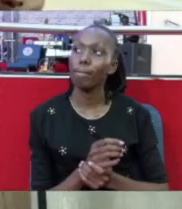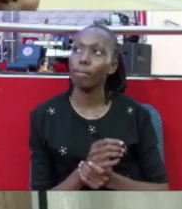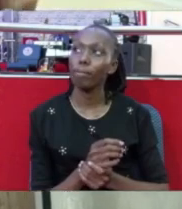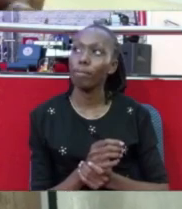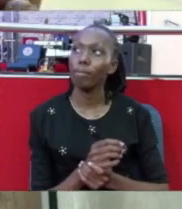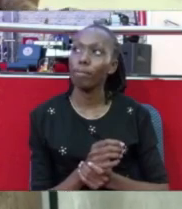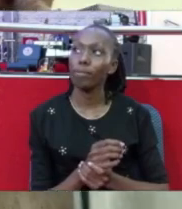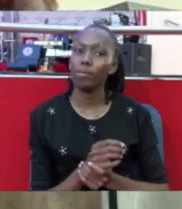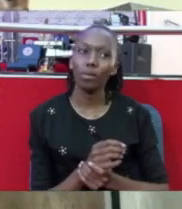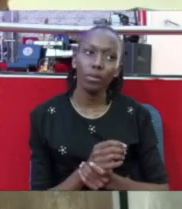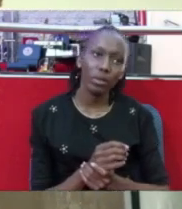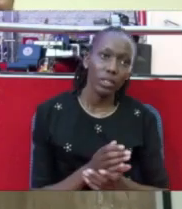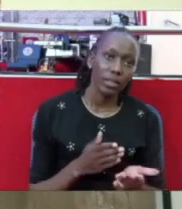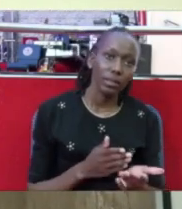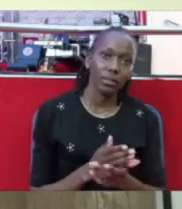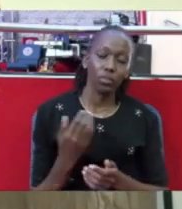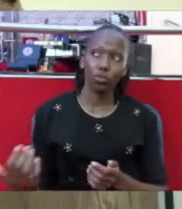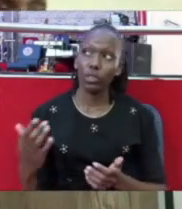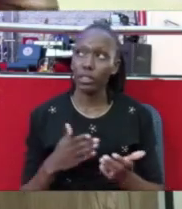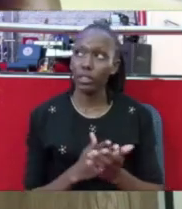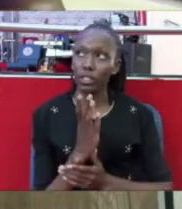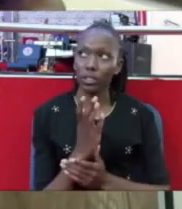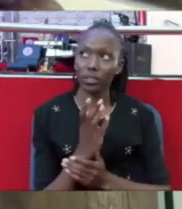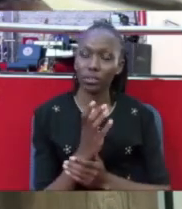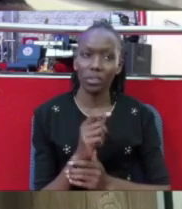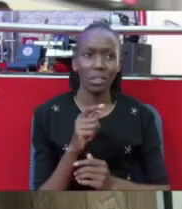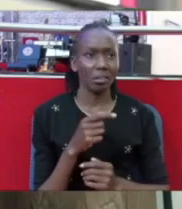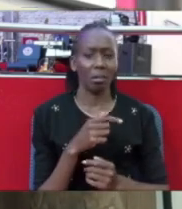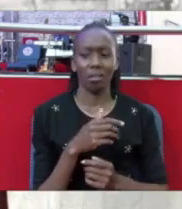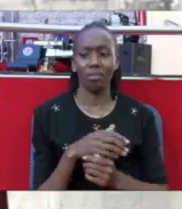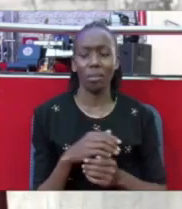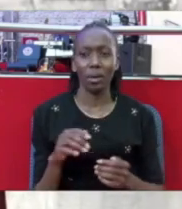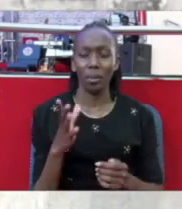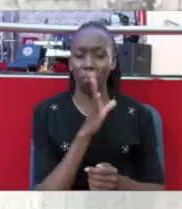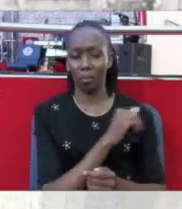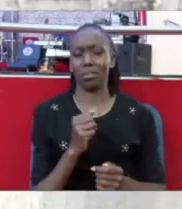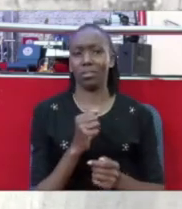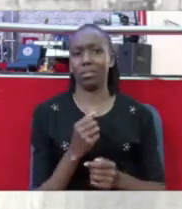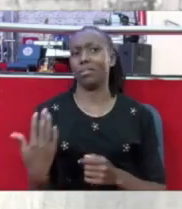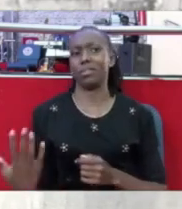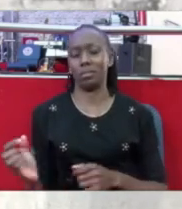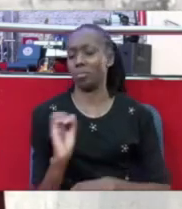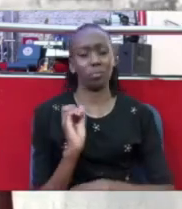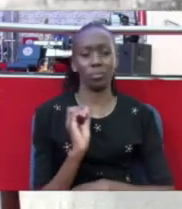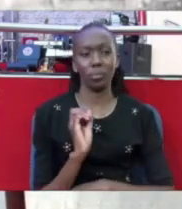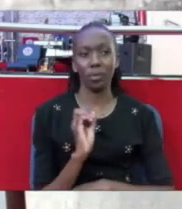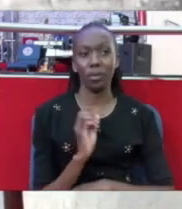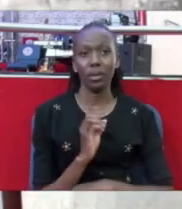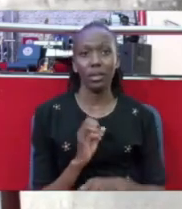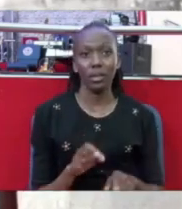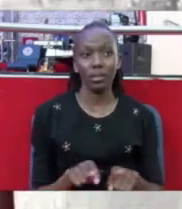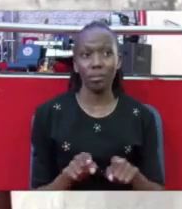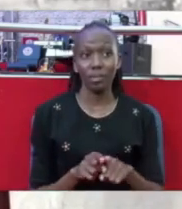watoto wenye haki, they will never lack a thing. Hawatawahi kosa chochote. And even the one that is righteous,